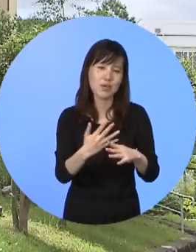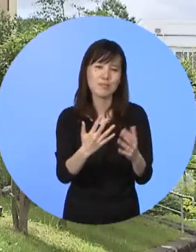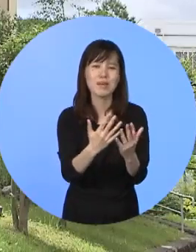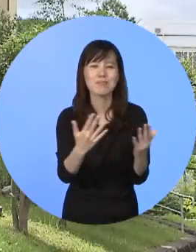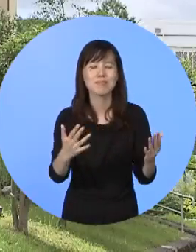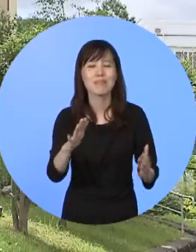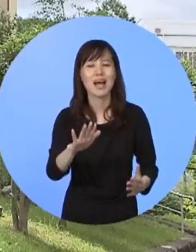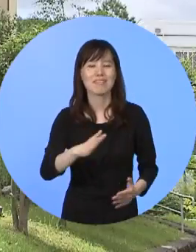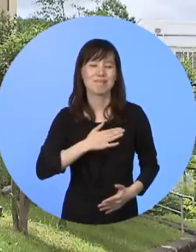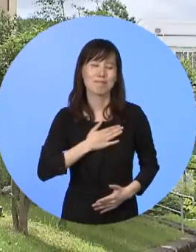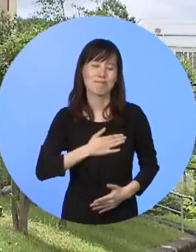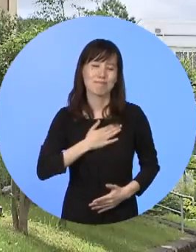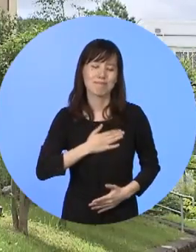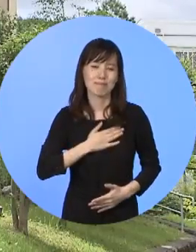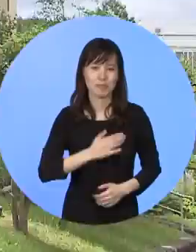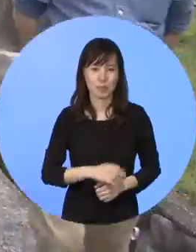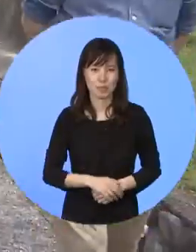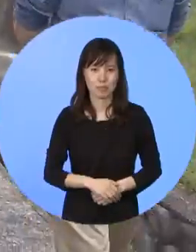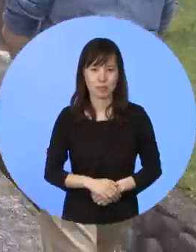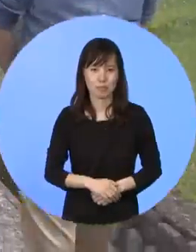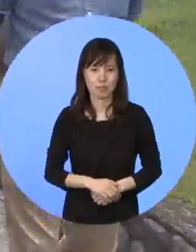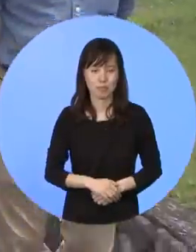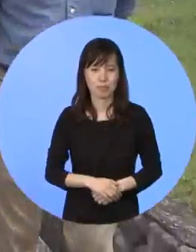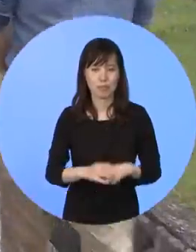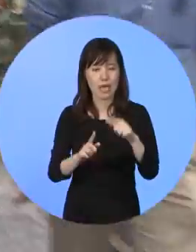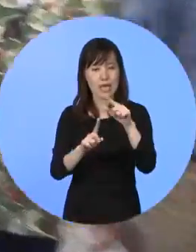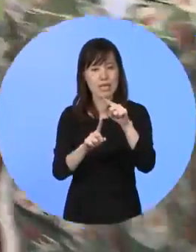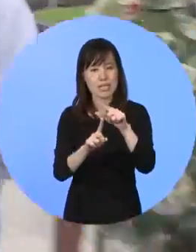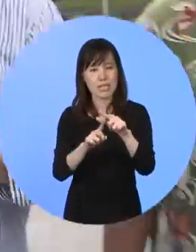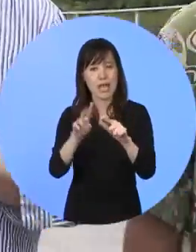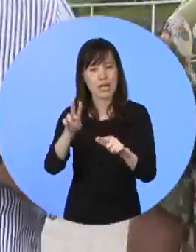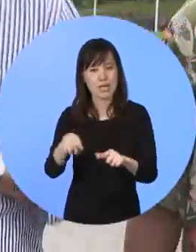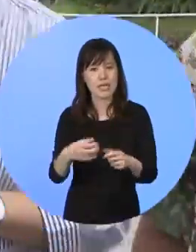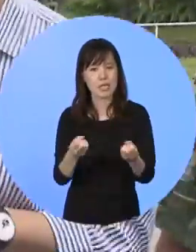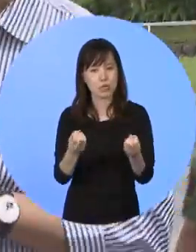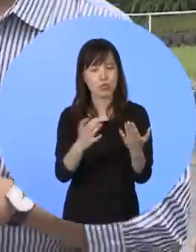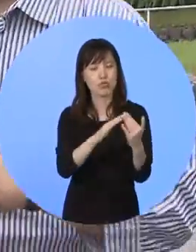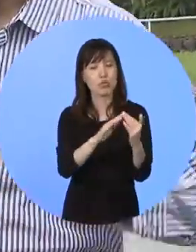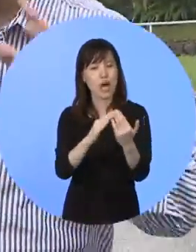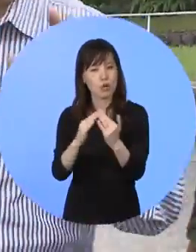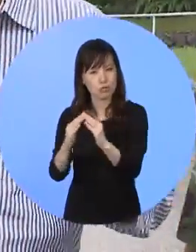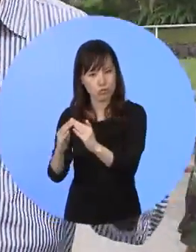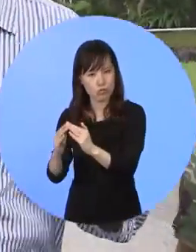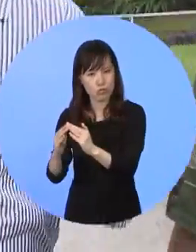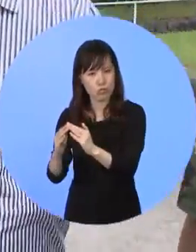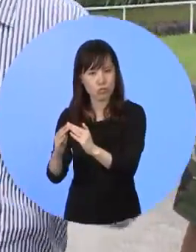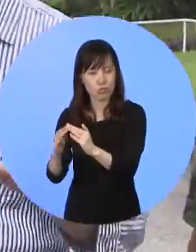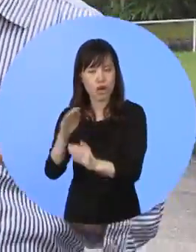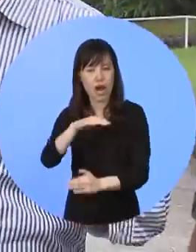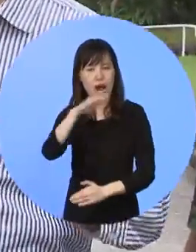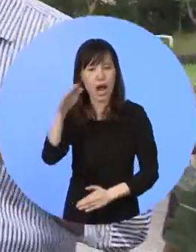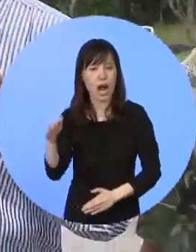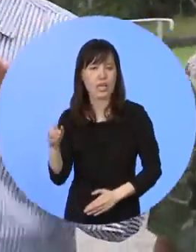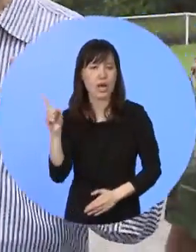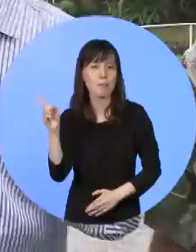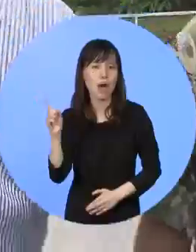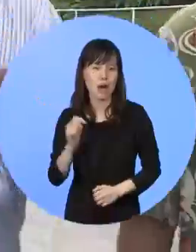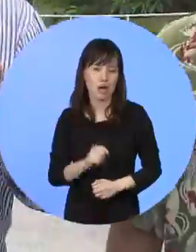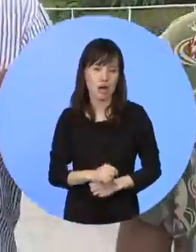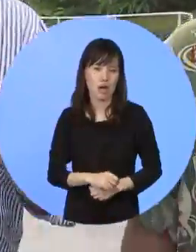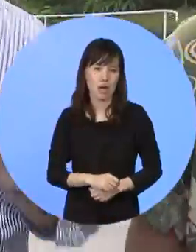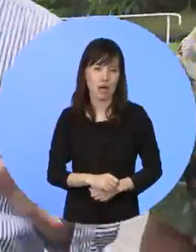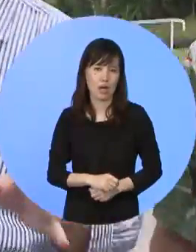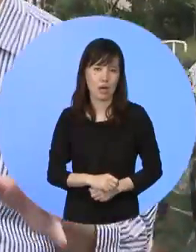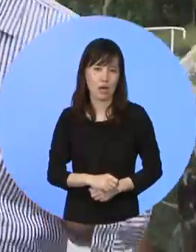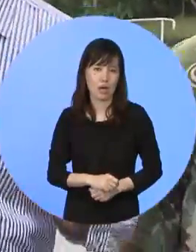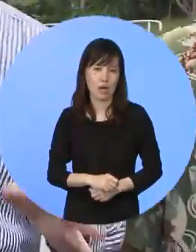く気持ちがいい場所ですね。 そうですね、千里ニュータウン、これ全体に言えることなんですけども、もともと山の地形のところだった、山の中だ